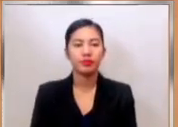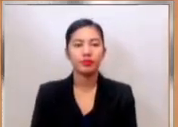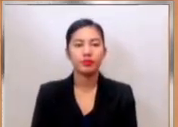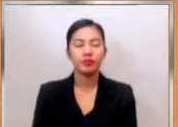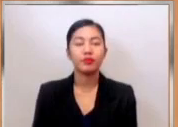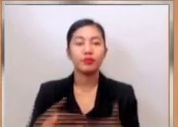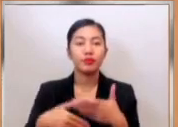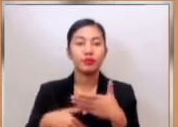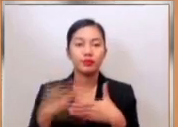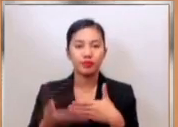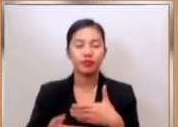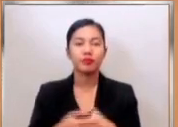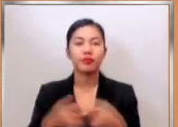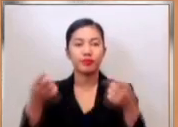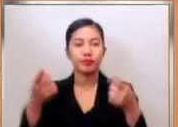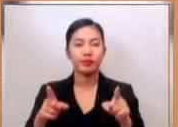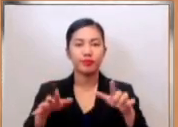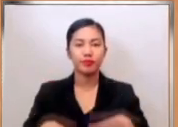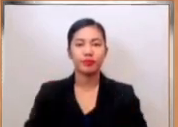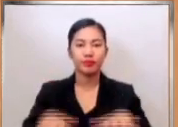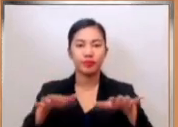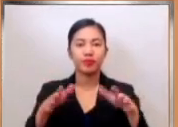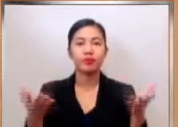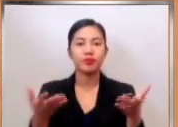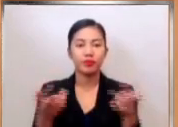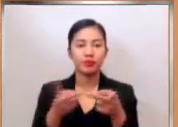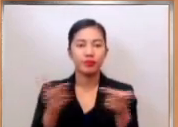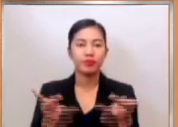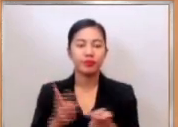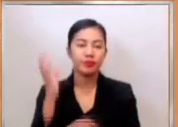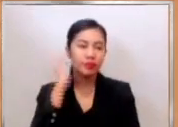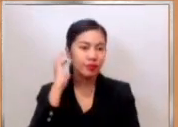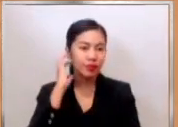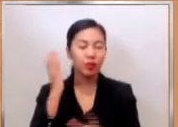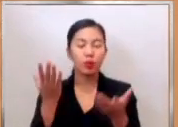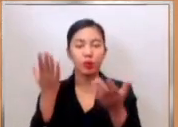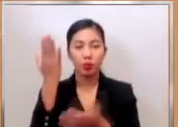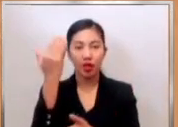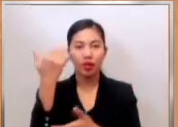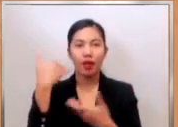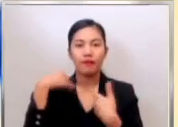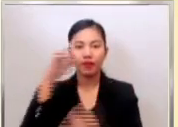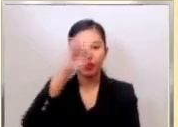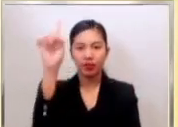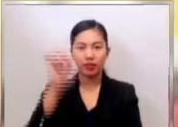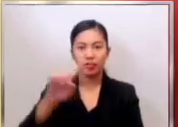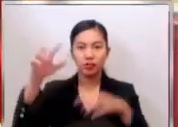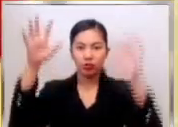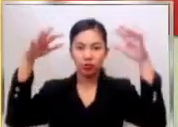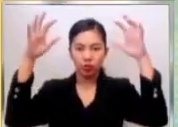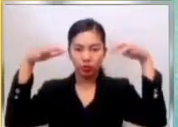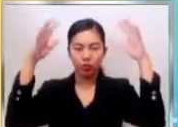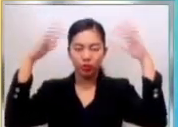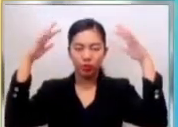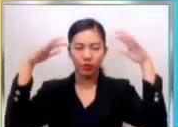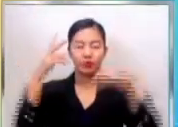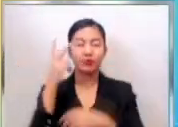binaha ang ilang lugar sa Mindanao dulot ng thunderstorm. Balitang hatid ni Darlene Kai.